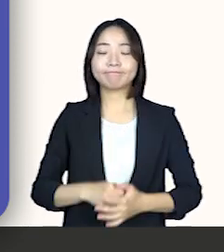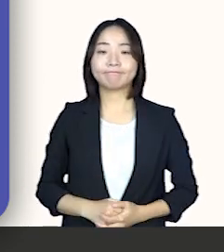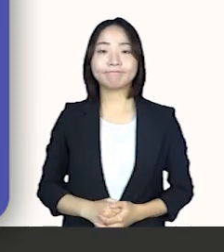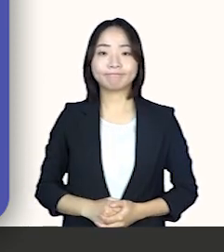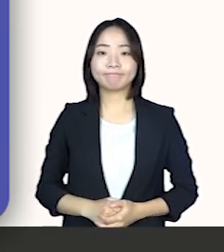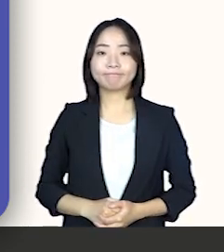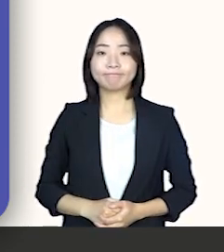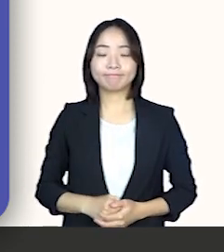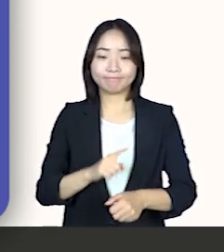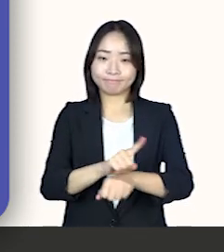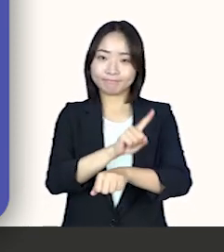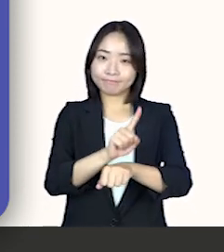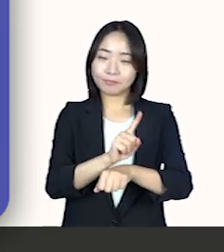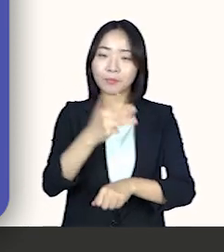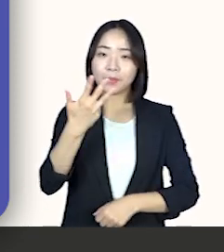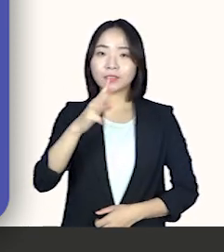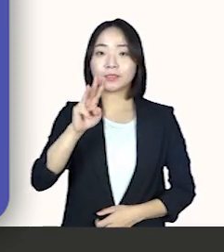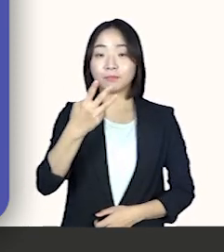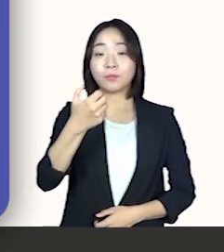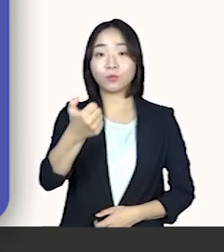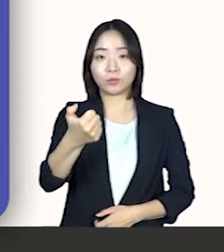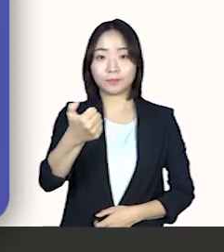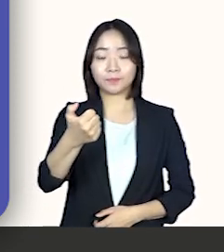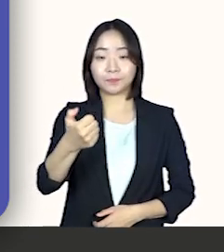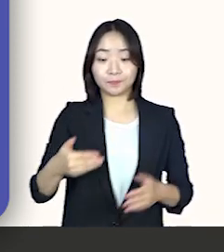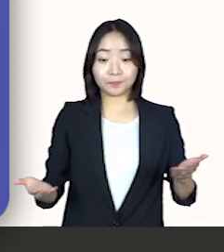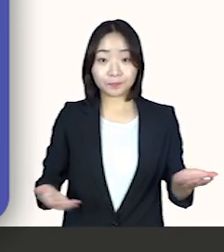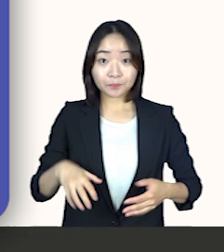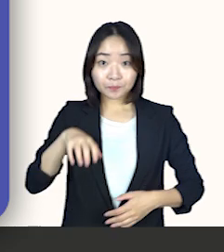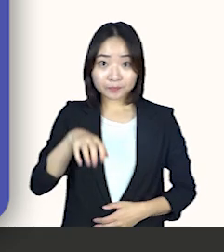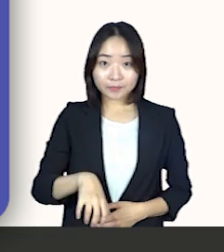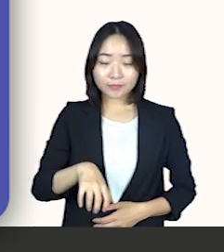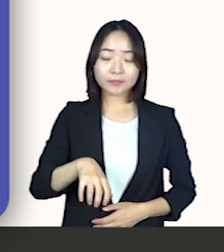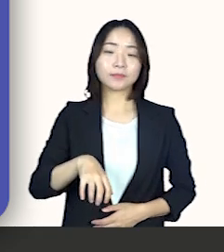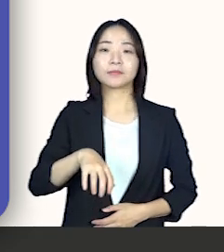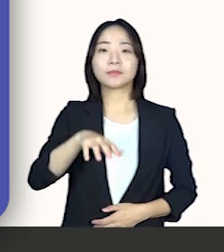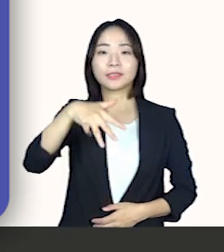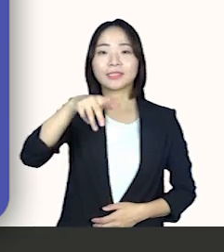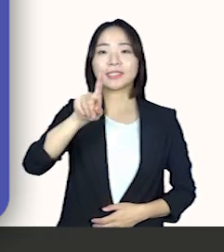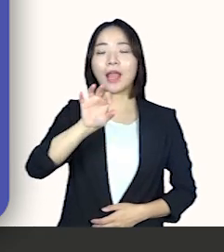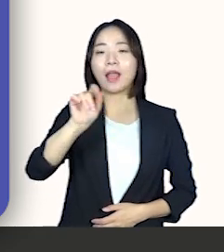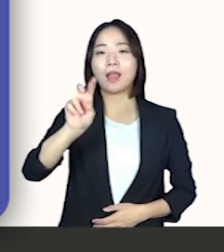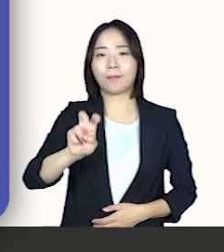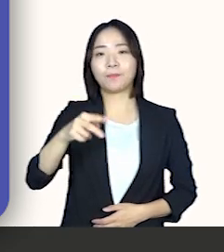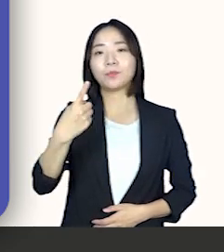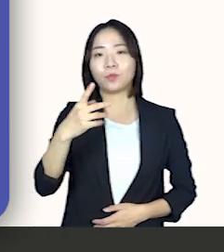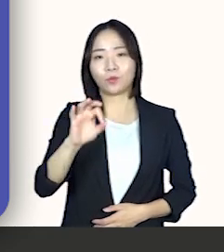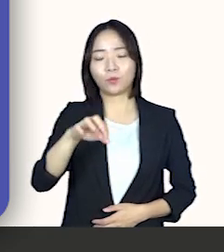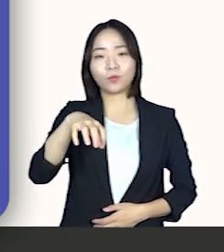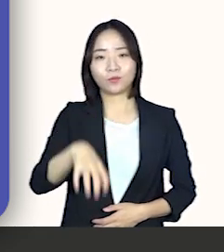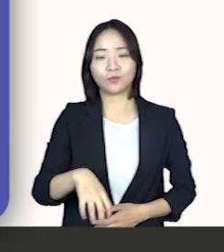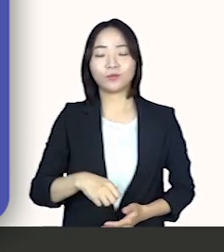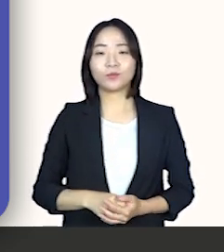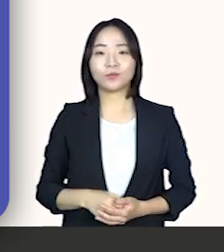모집합니다. 임금은 시급 8,350원이며 근무지는 천안시 서북구